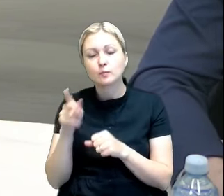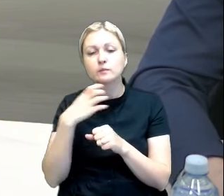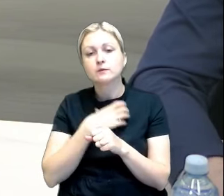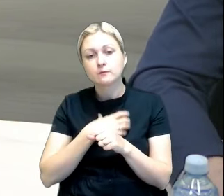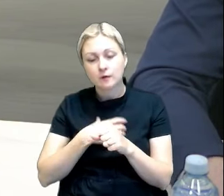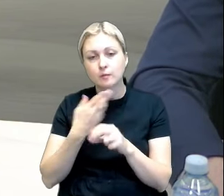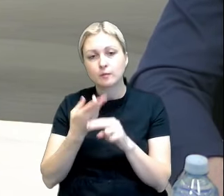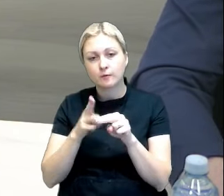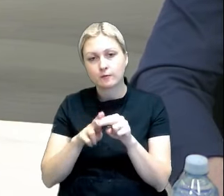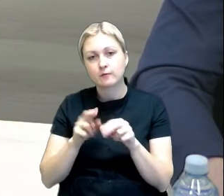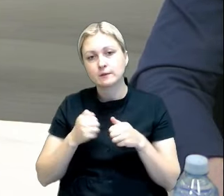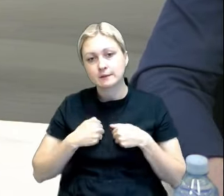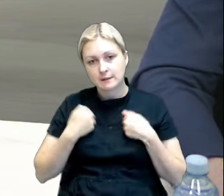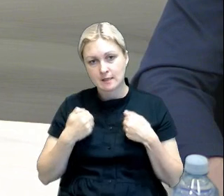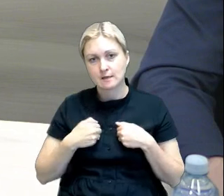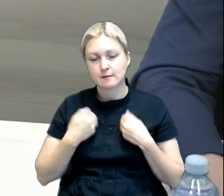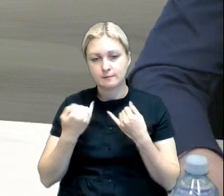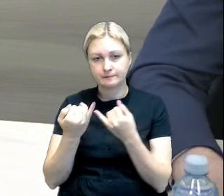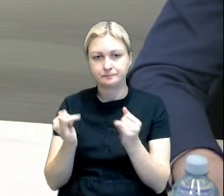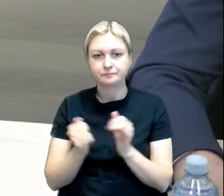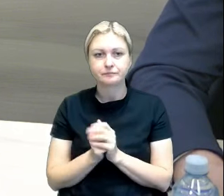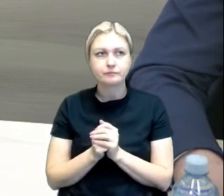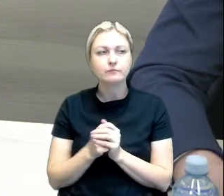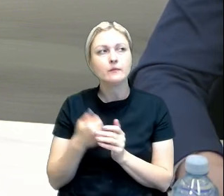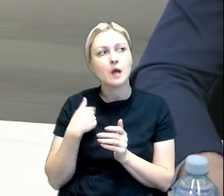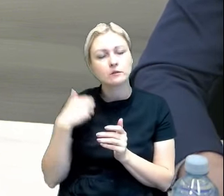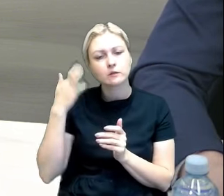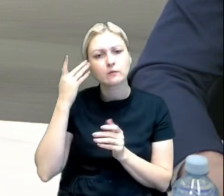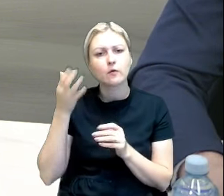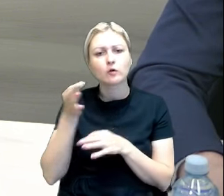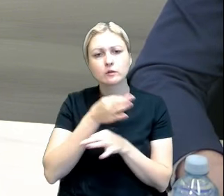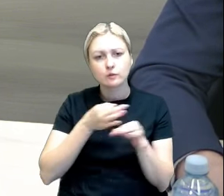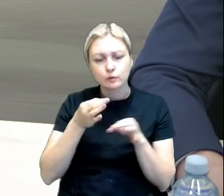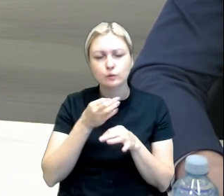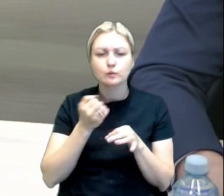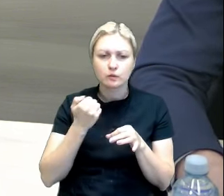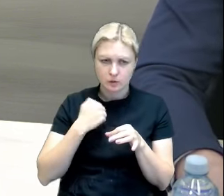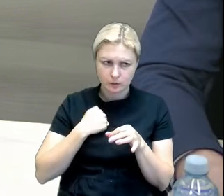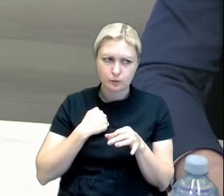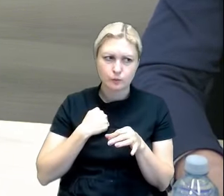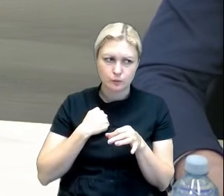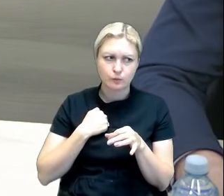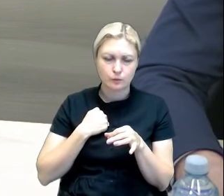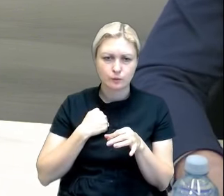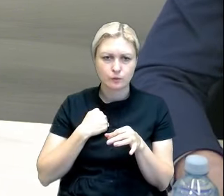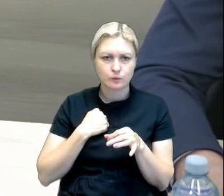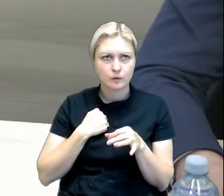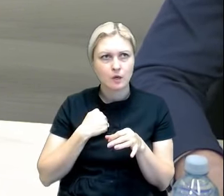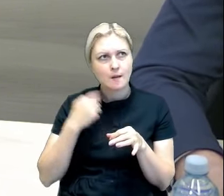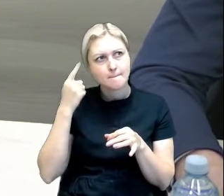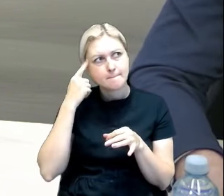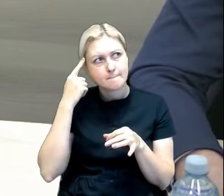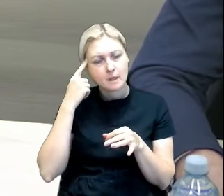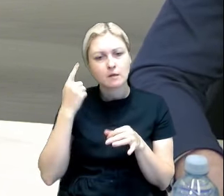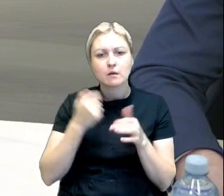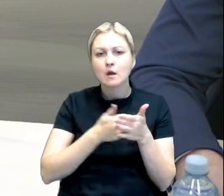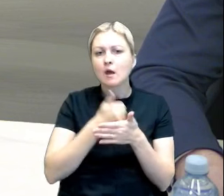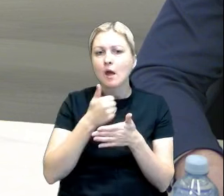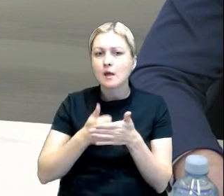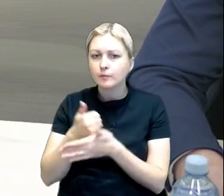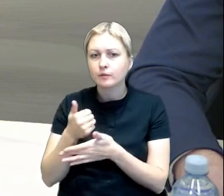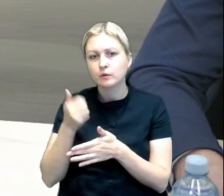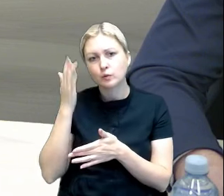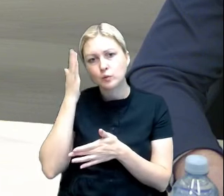manau kad tikrai diskusija turi prasmę ir šitoj vietoj reikia gerbti visas nuomones ir tuos siūlymus